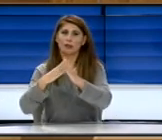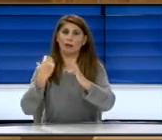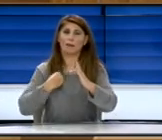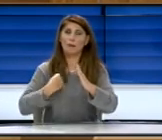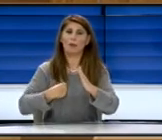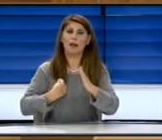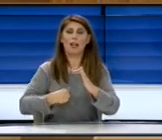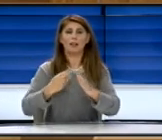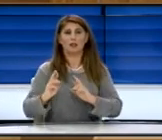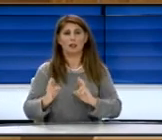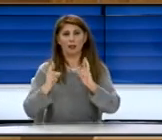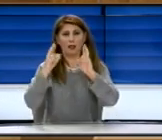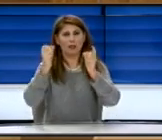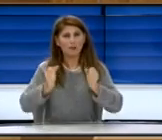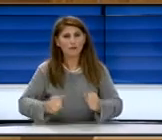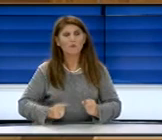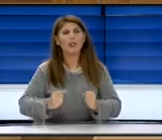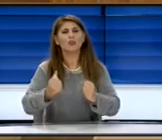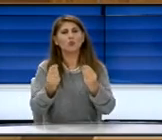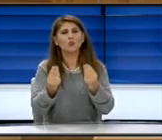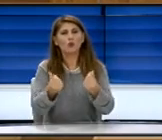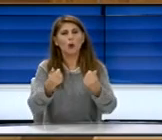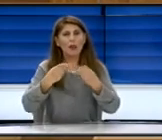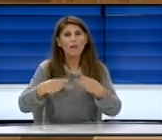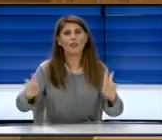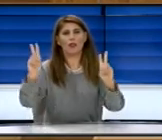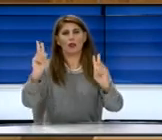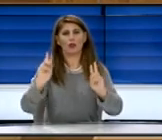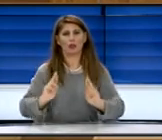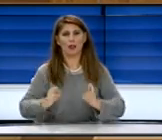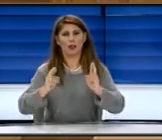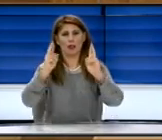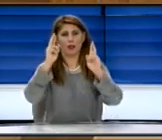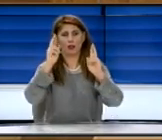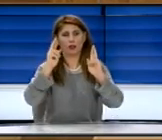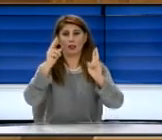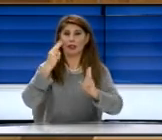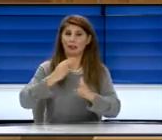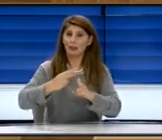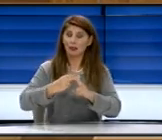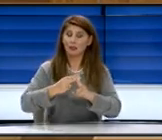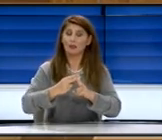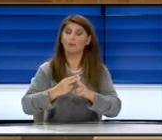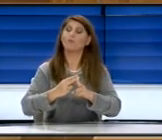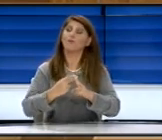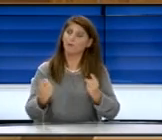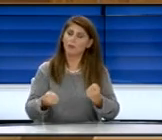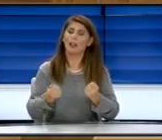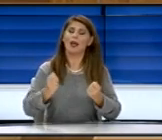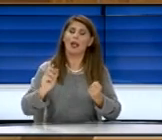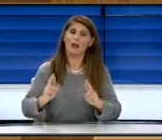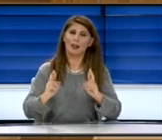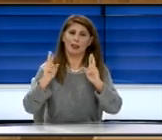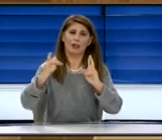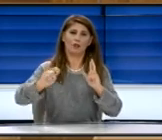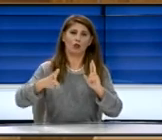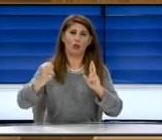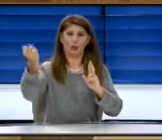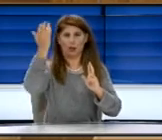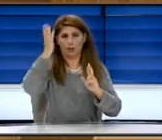που αποτελεί βασικό εργαλείο απελευθέρωσης της ενέργειας, κύριου παράγοντα της ενεργειακής φτώχειας και